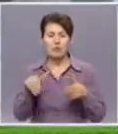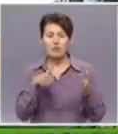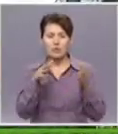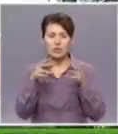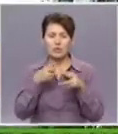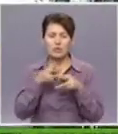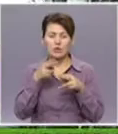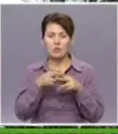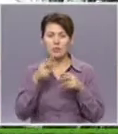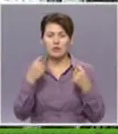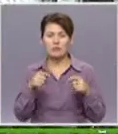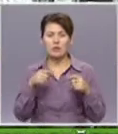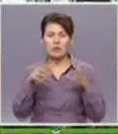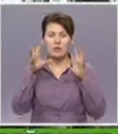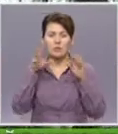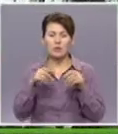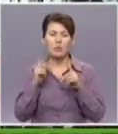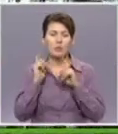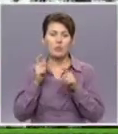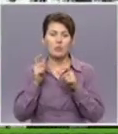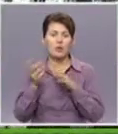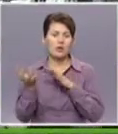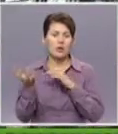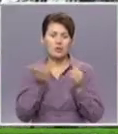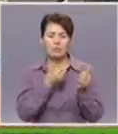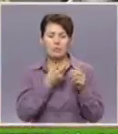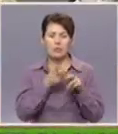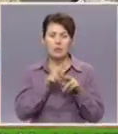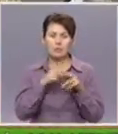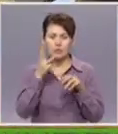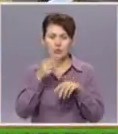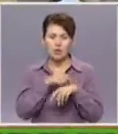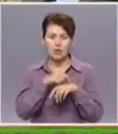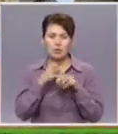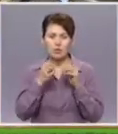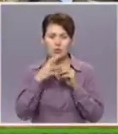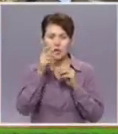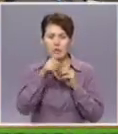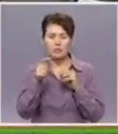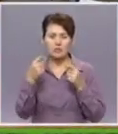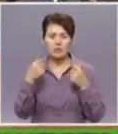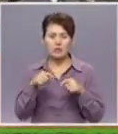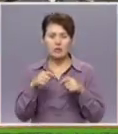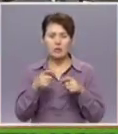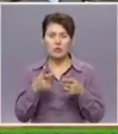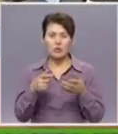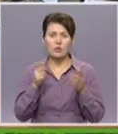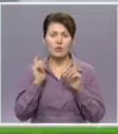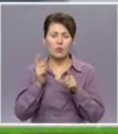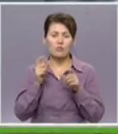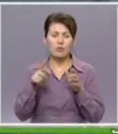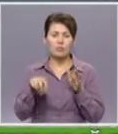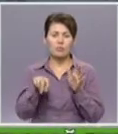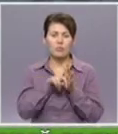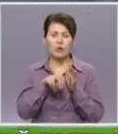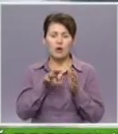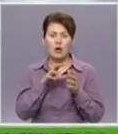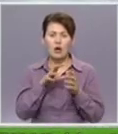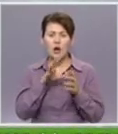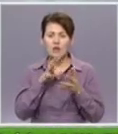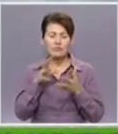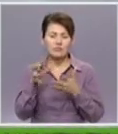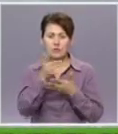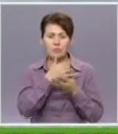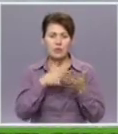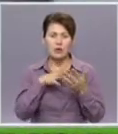кедергі тудырған тауарлардың бәрін басып әкетті. Біз бақылаған 3 сағаттың ішінде 14 азаматтың тауары жүк көлігіне тиелді. Составлен административный